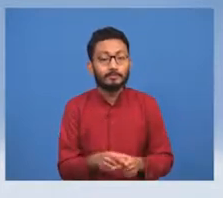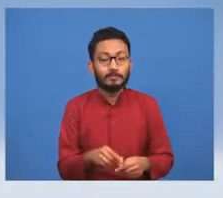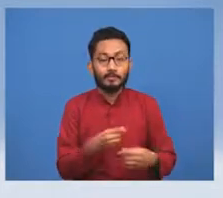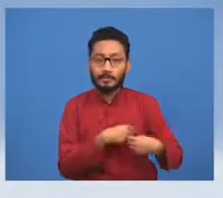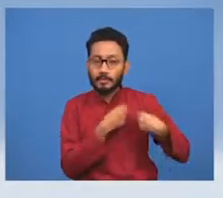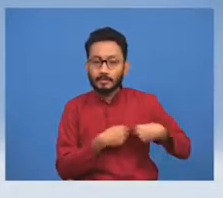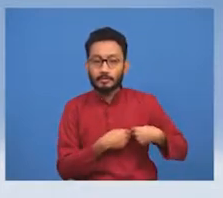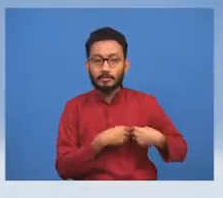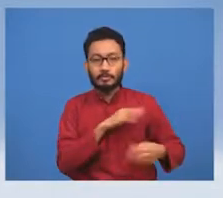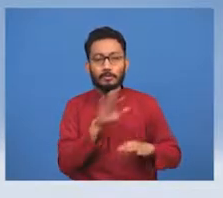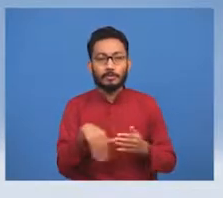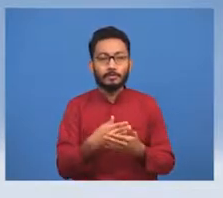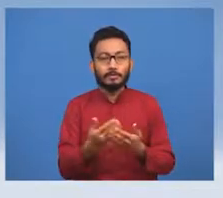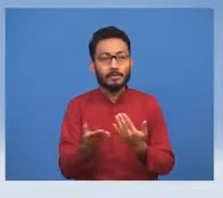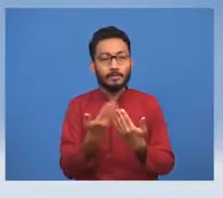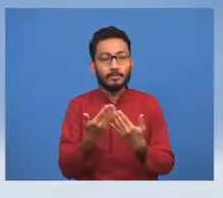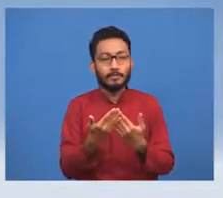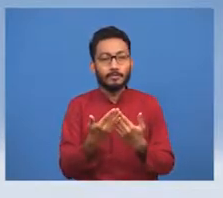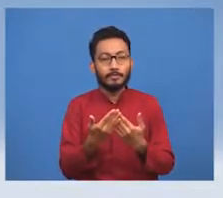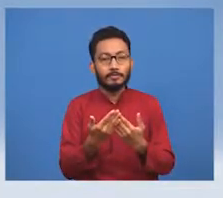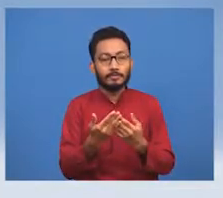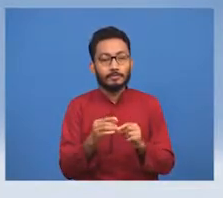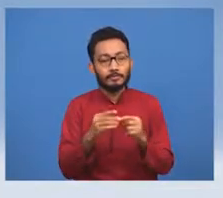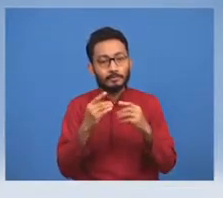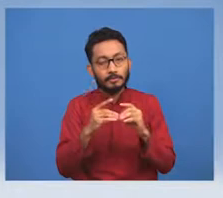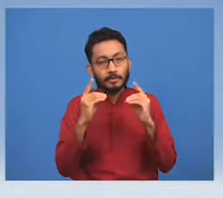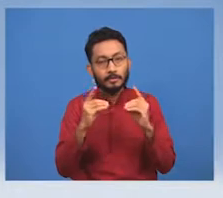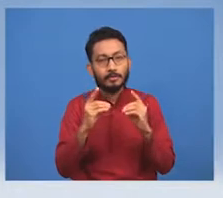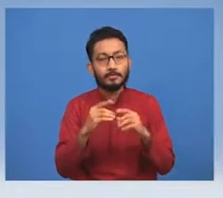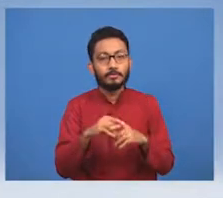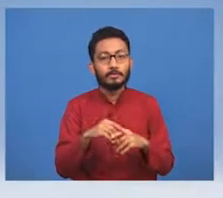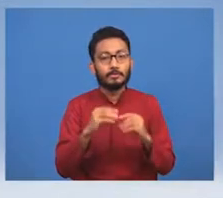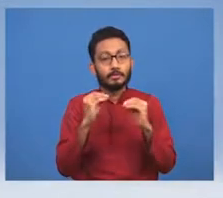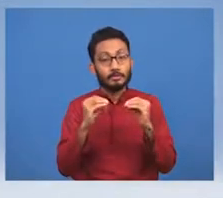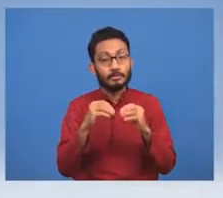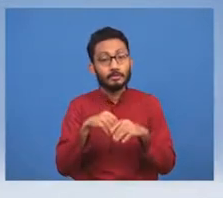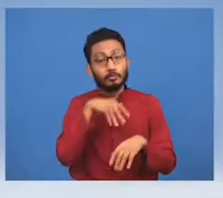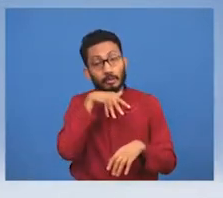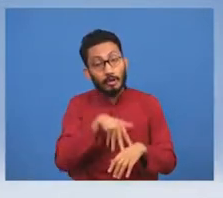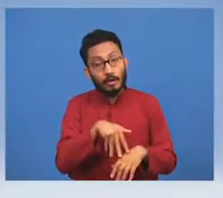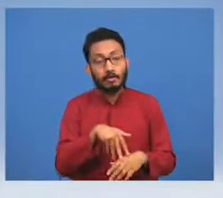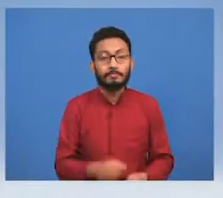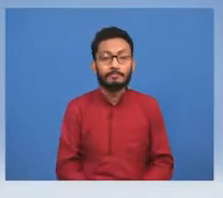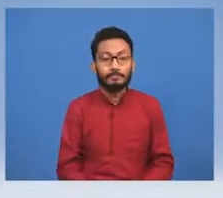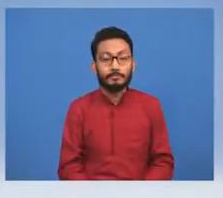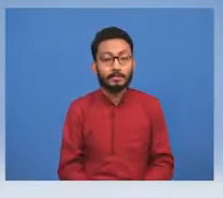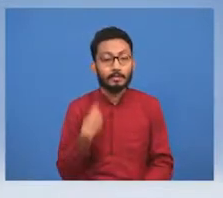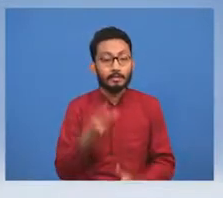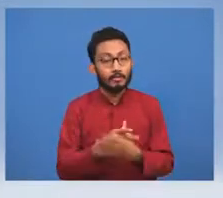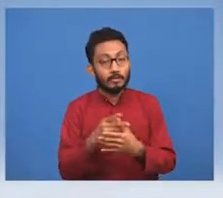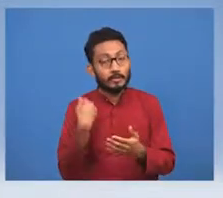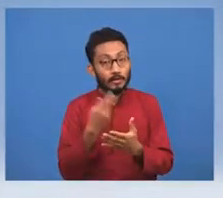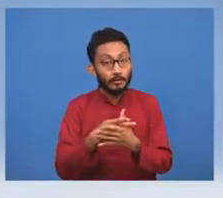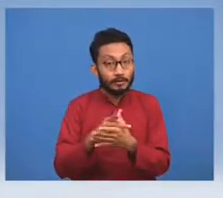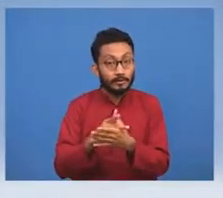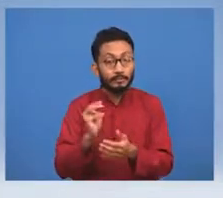berkata-kata mudahnya pendidikan Al-Quran As-Sunnah. InsyaAllah saya akan berkongsi dengan murid-murid sebuah tajuk